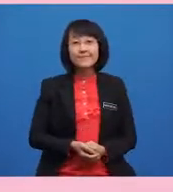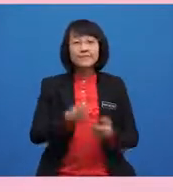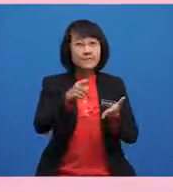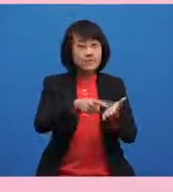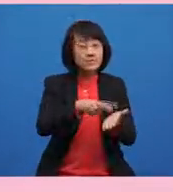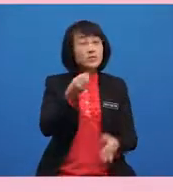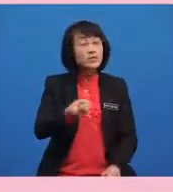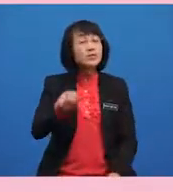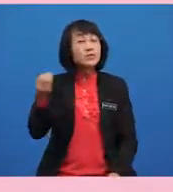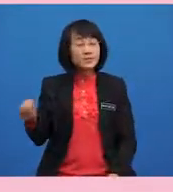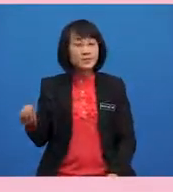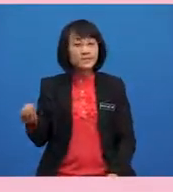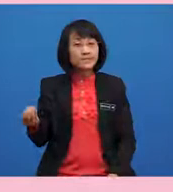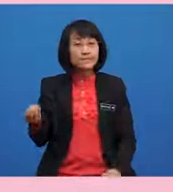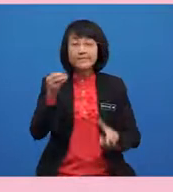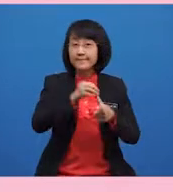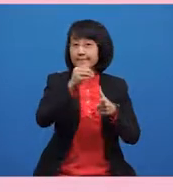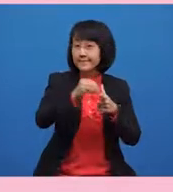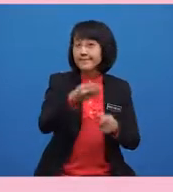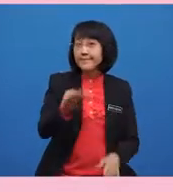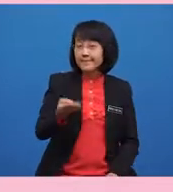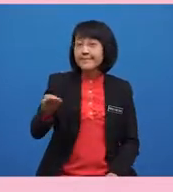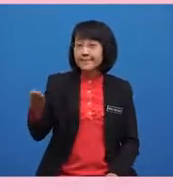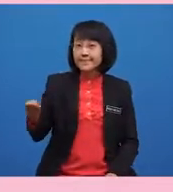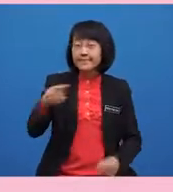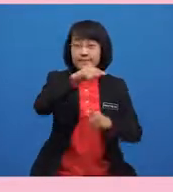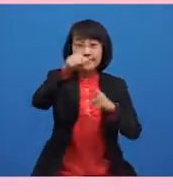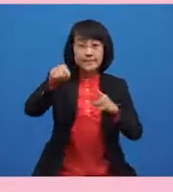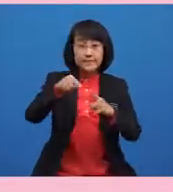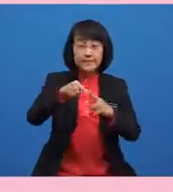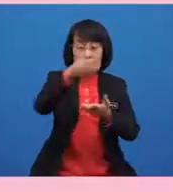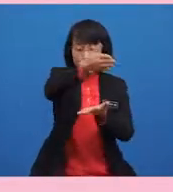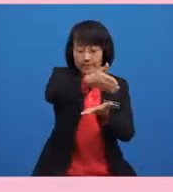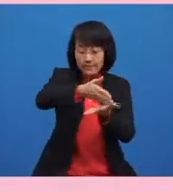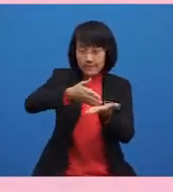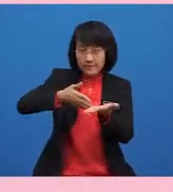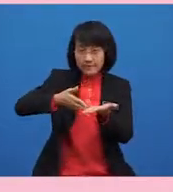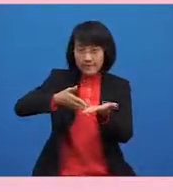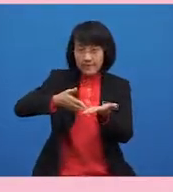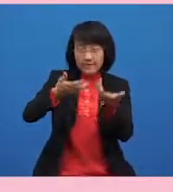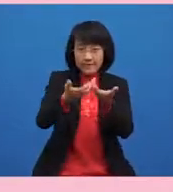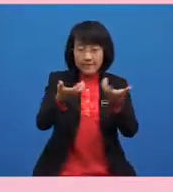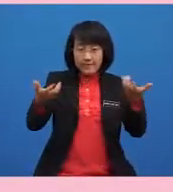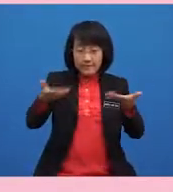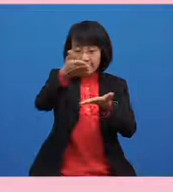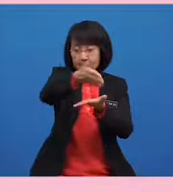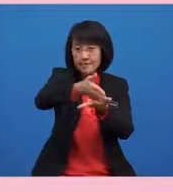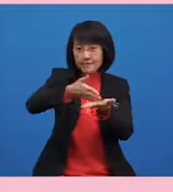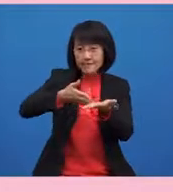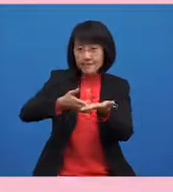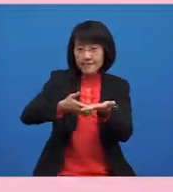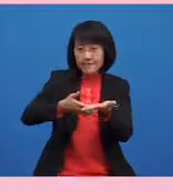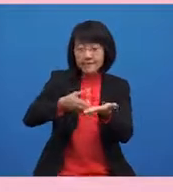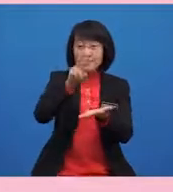Sesuatu objek atau benda apabila dibahagikan kepada dua bahagian